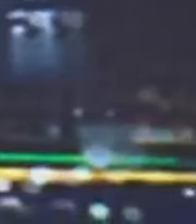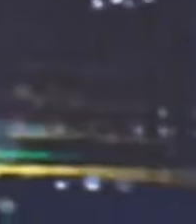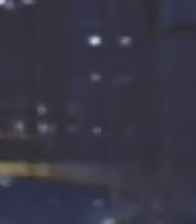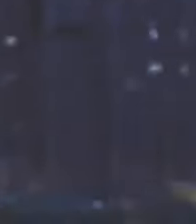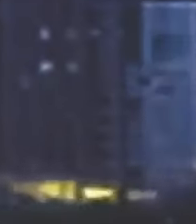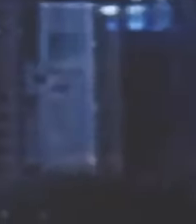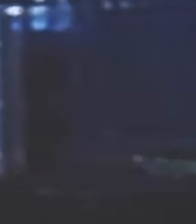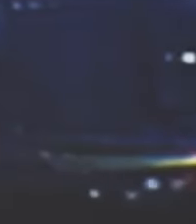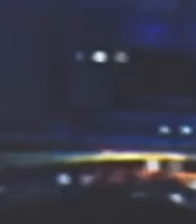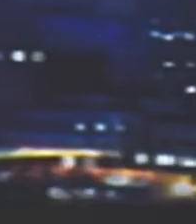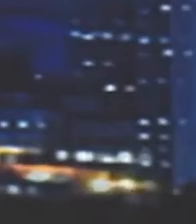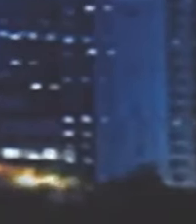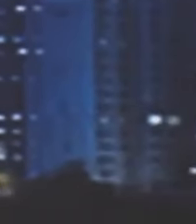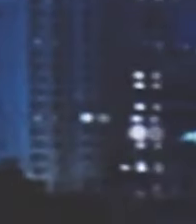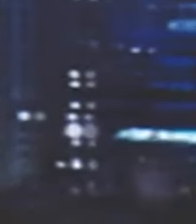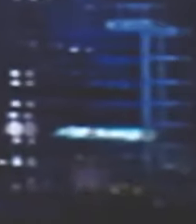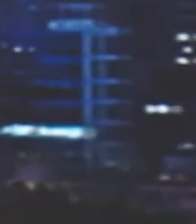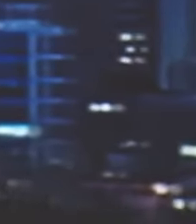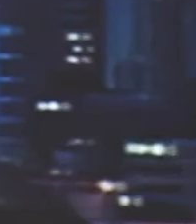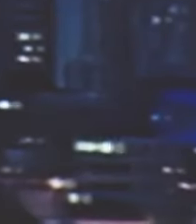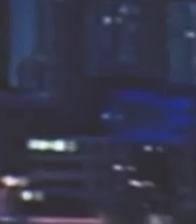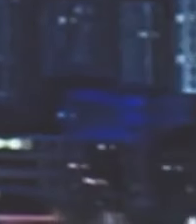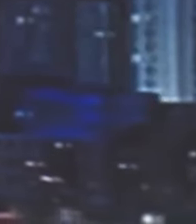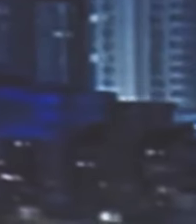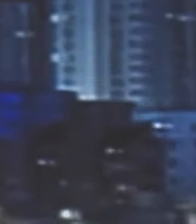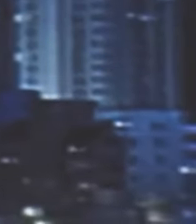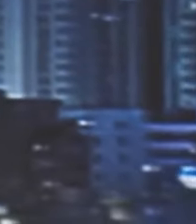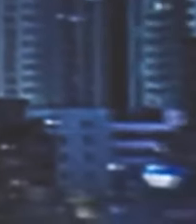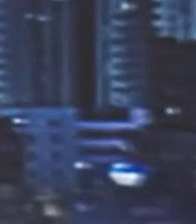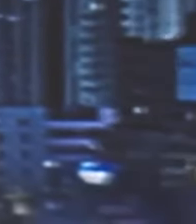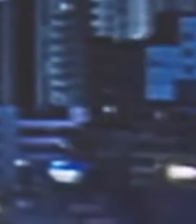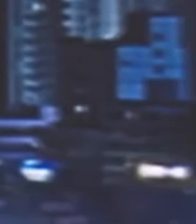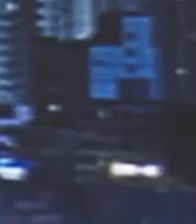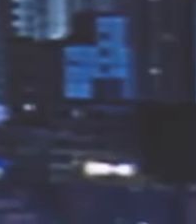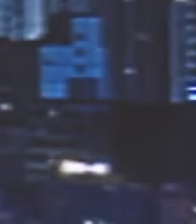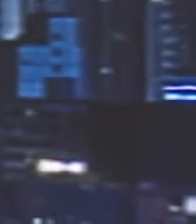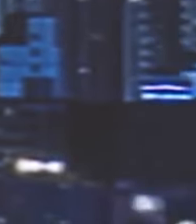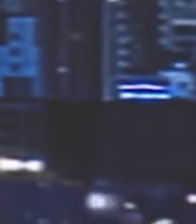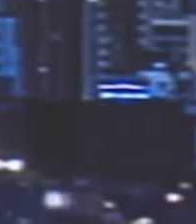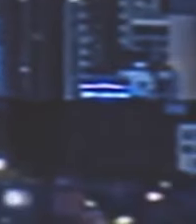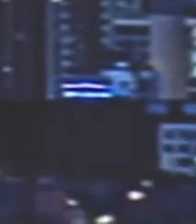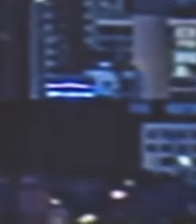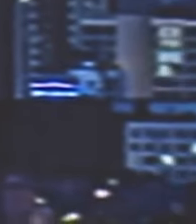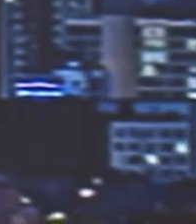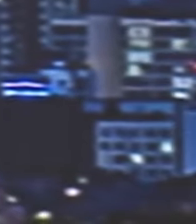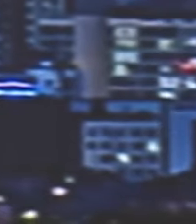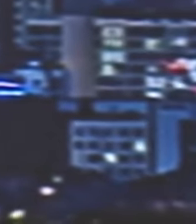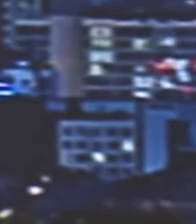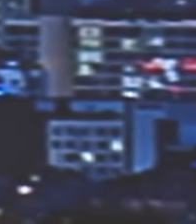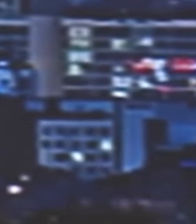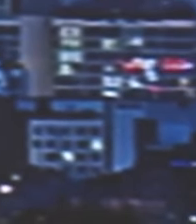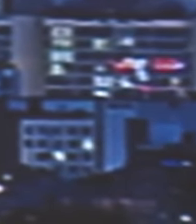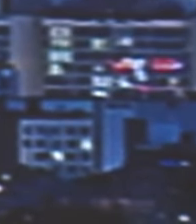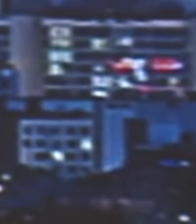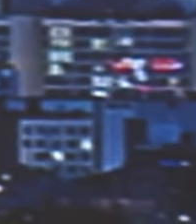아입니다 JTBC 뉴스를 시청해 주신 여러분 고맙습니다 저희는 저녁 6시 50분 뉴스룸에서